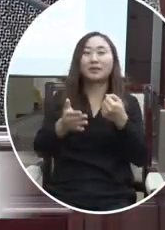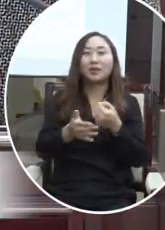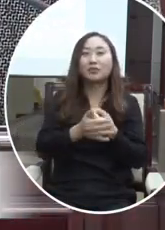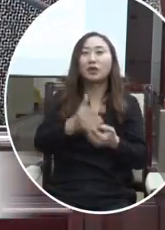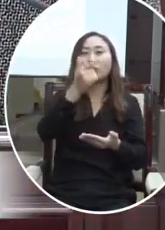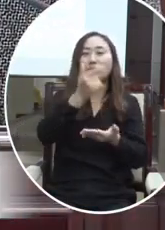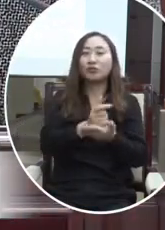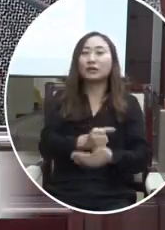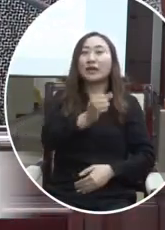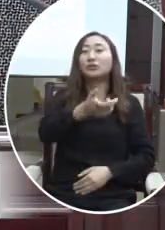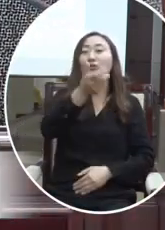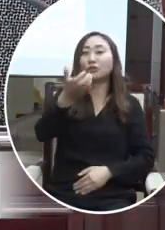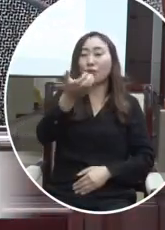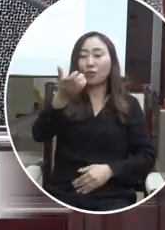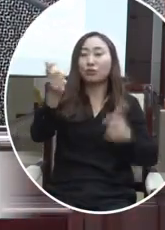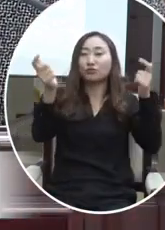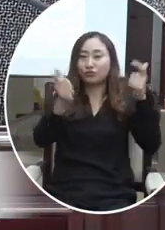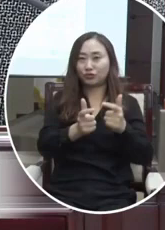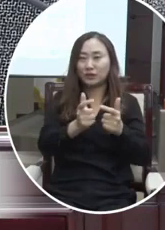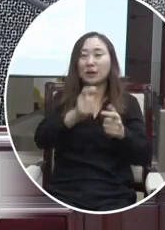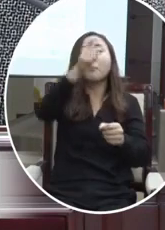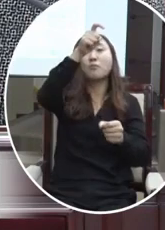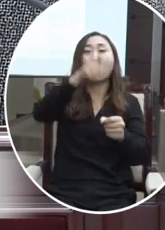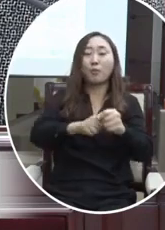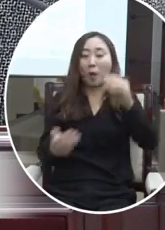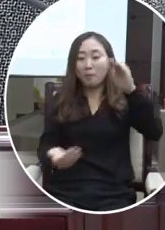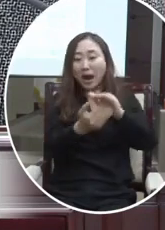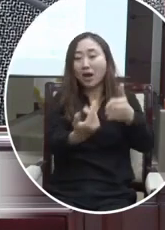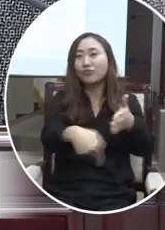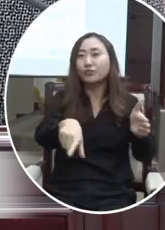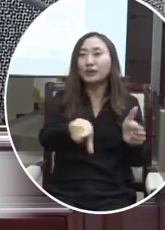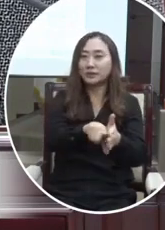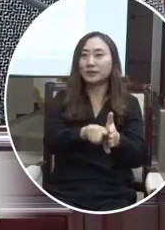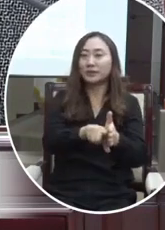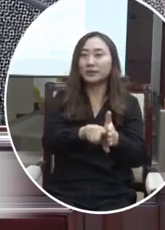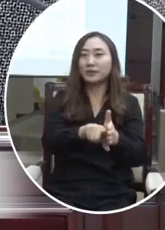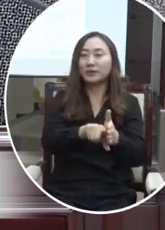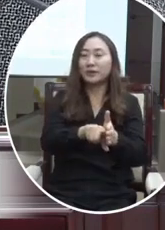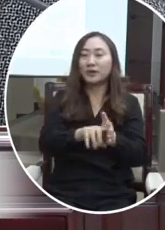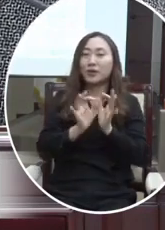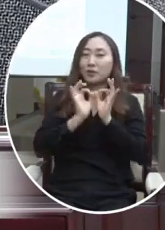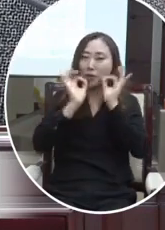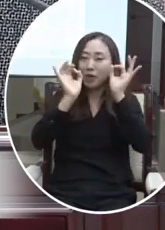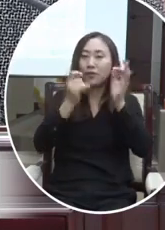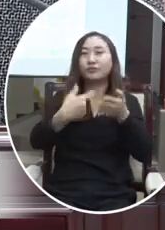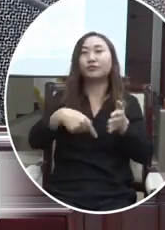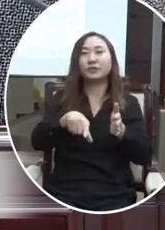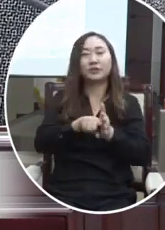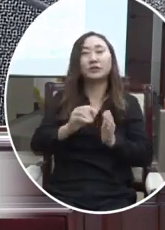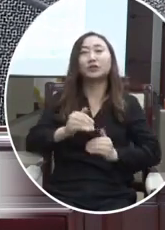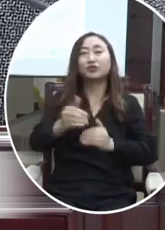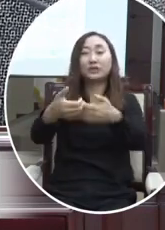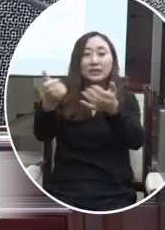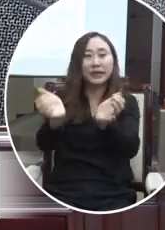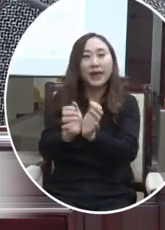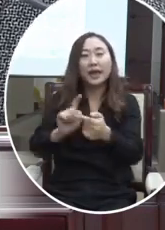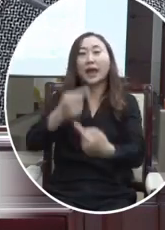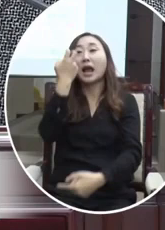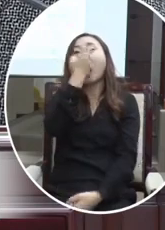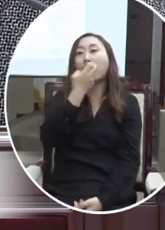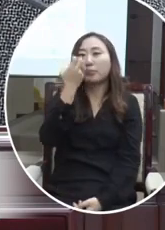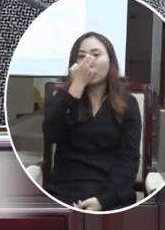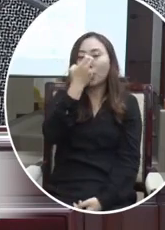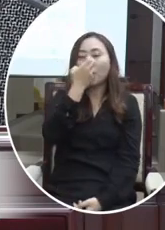구가 탄소중립 목표를 달성해 사람과 자연이 함께하는 탄소중립 도시 노원으로 거듭나기를 바라며 탄소중립 추진단의